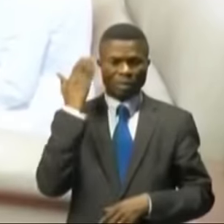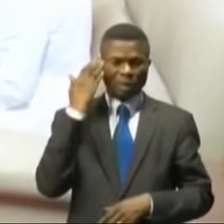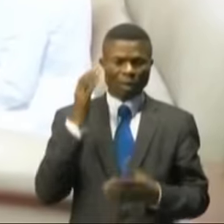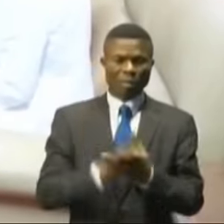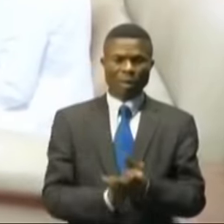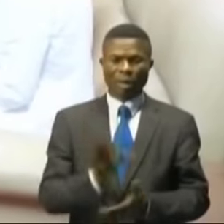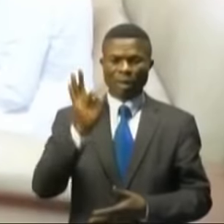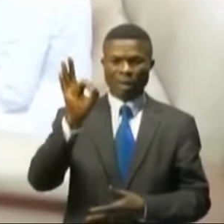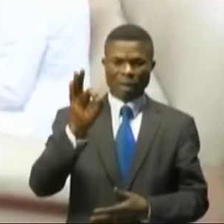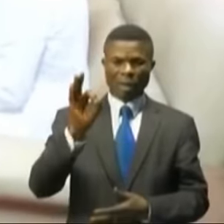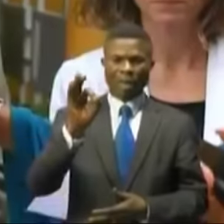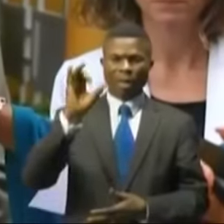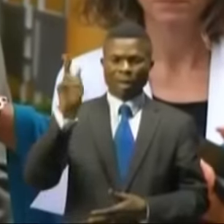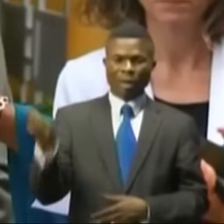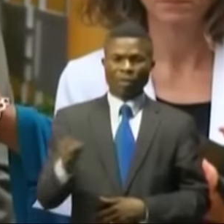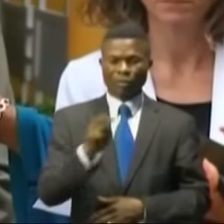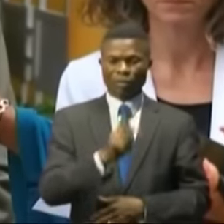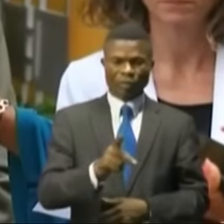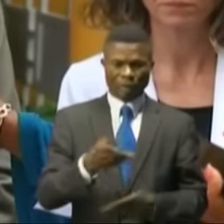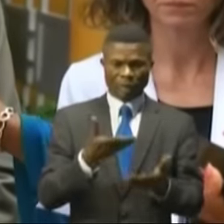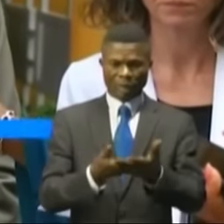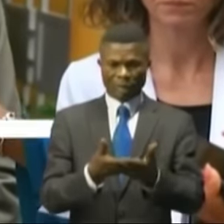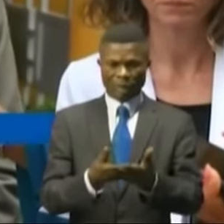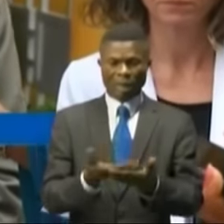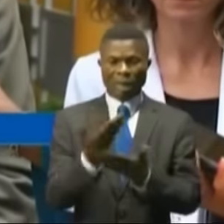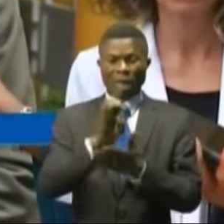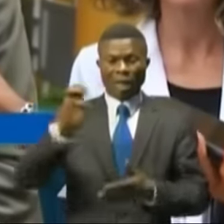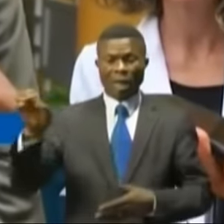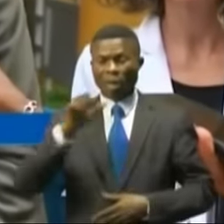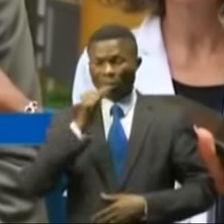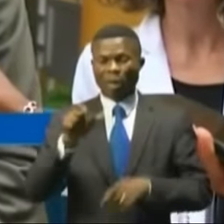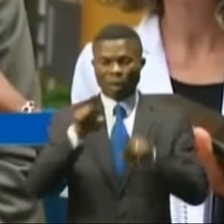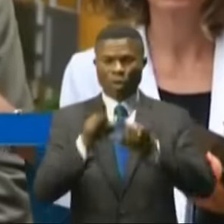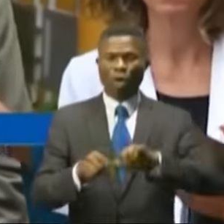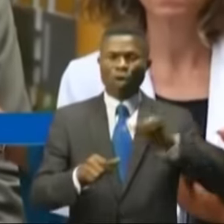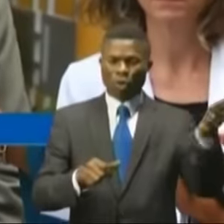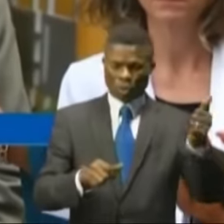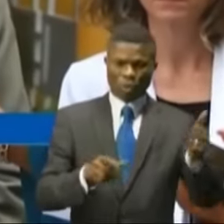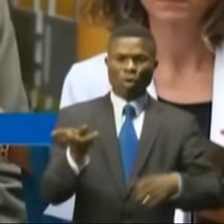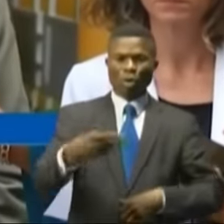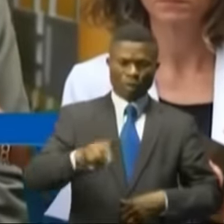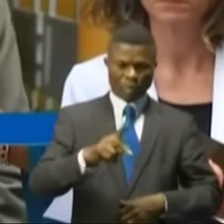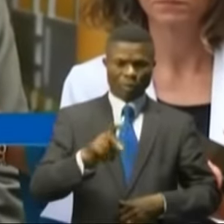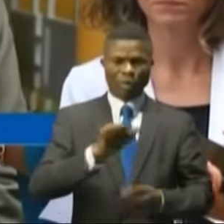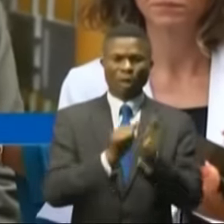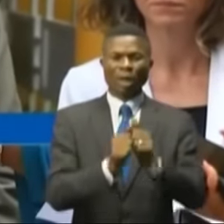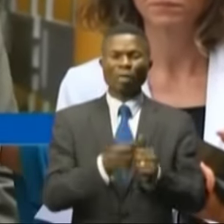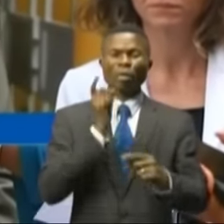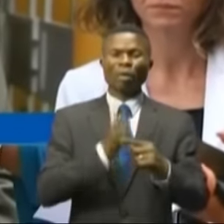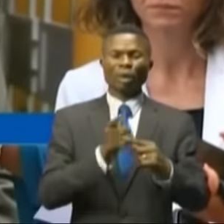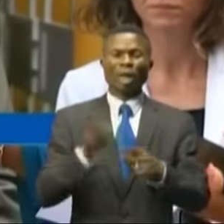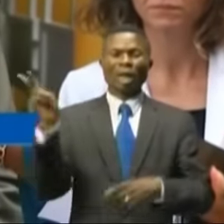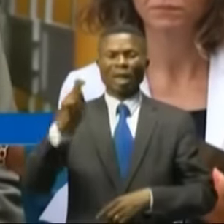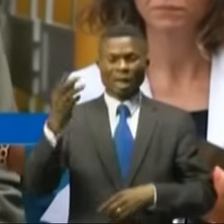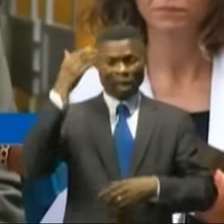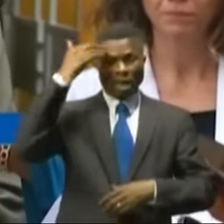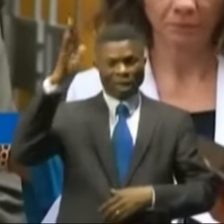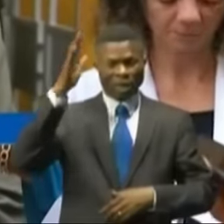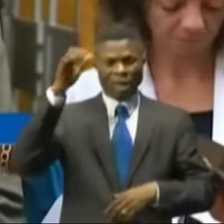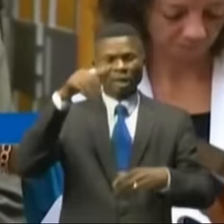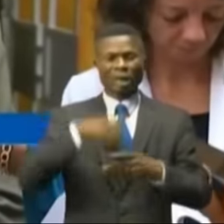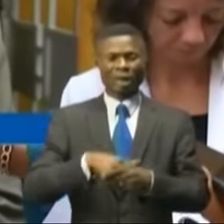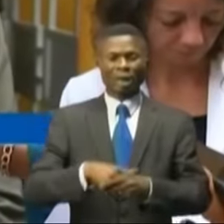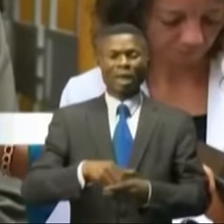Lanty. Cette problématique n'est pas uniquement à l'Est, mais il y a même d'autres provinces dans le pays, comme dans le Kasaï, dans l'Équateur, dans